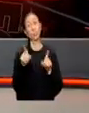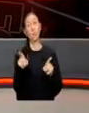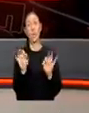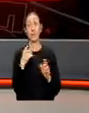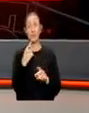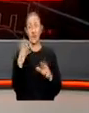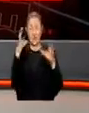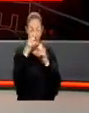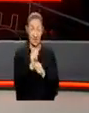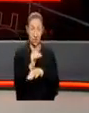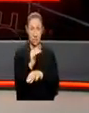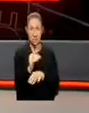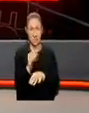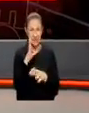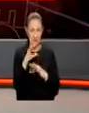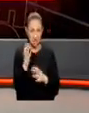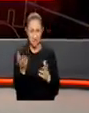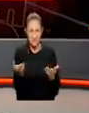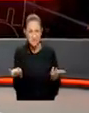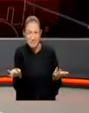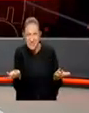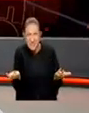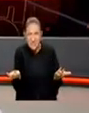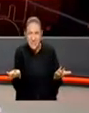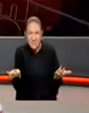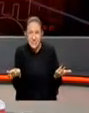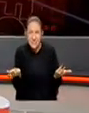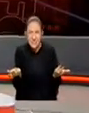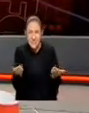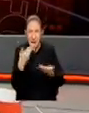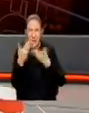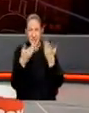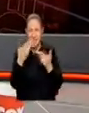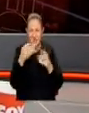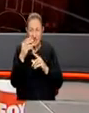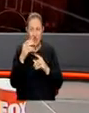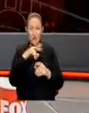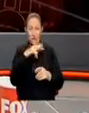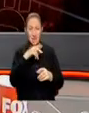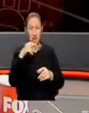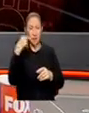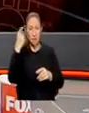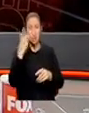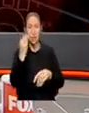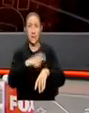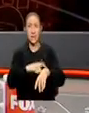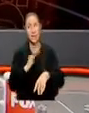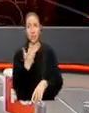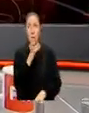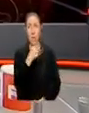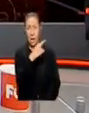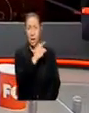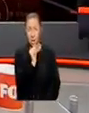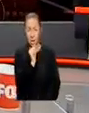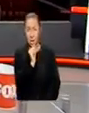falan diyorlar karanlıkta yaşamak insanların bahsettiği şehirlerde Paris'te Londra'da çok vakit geçiriyor galiba